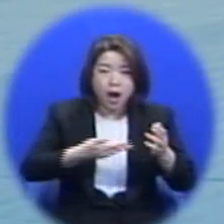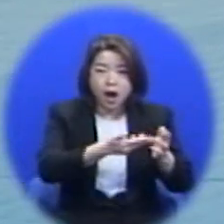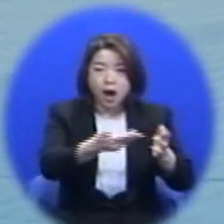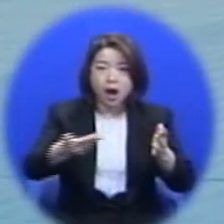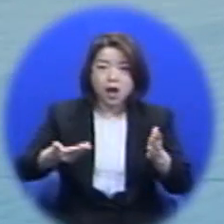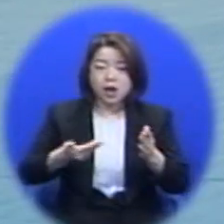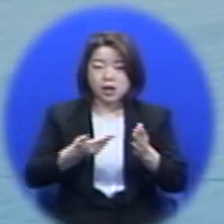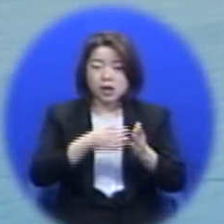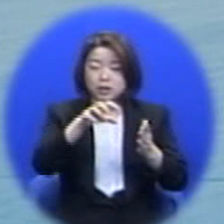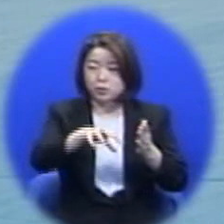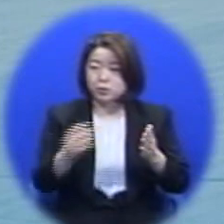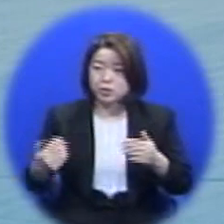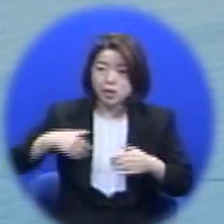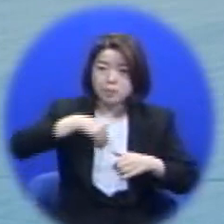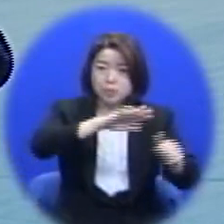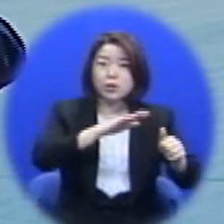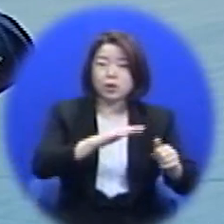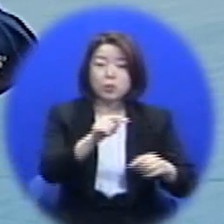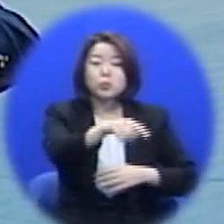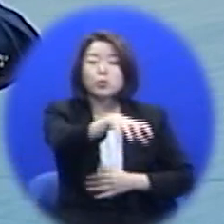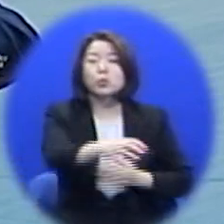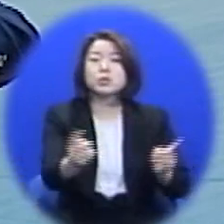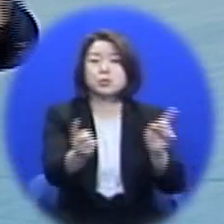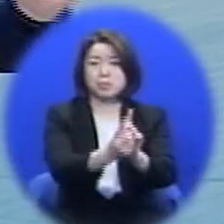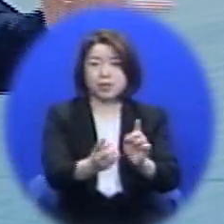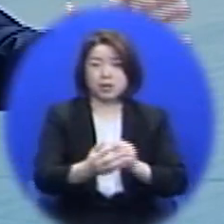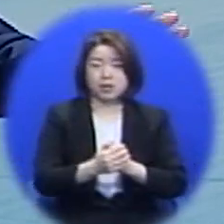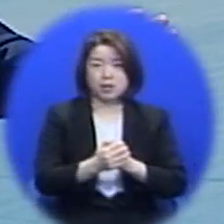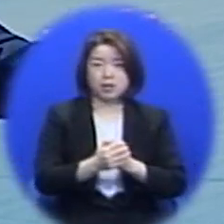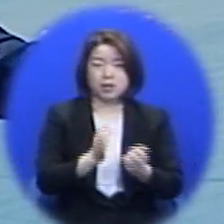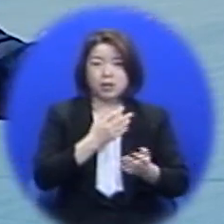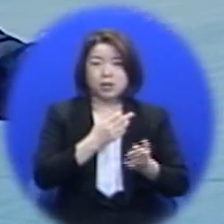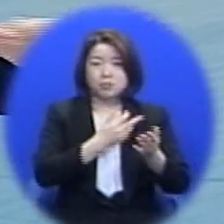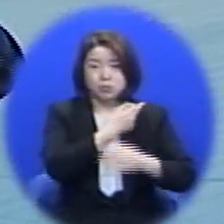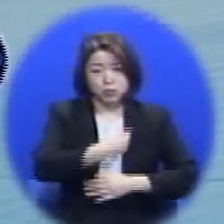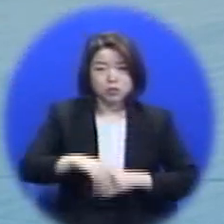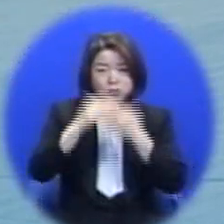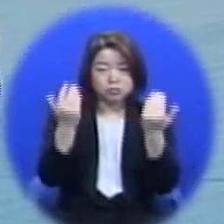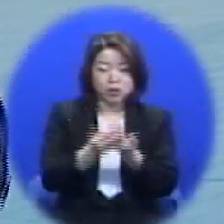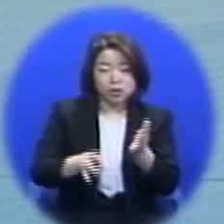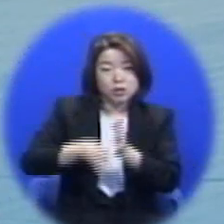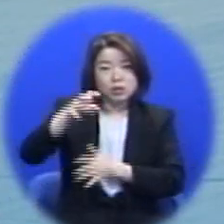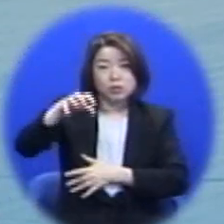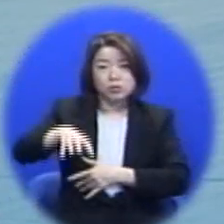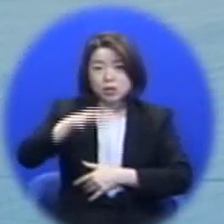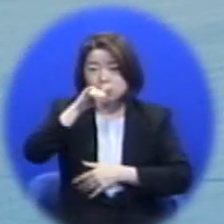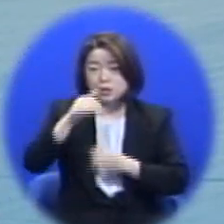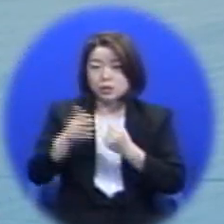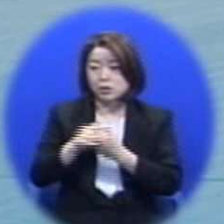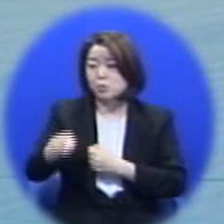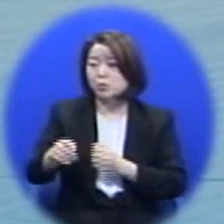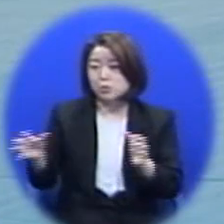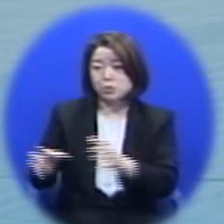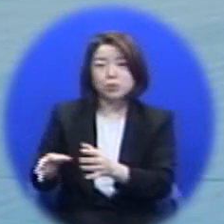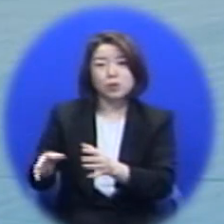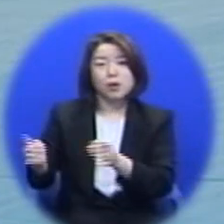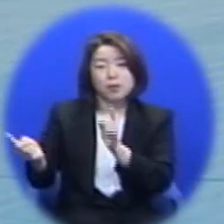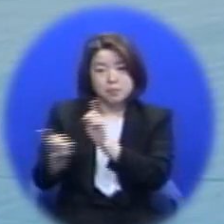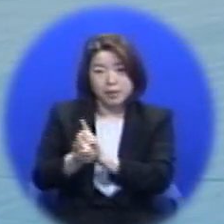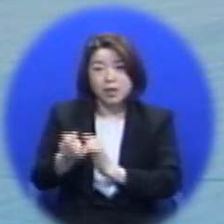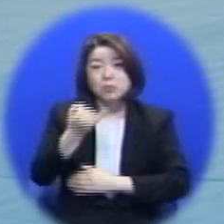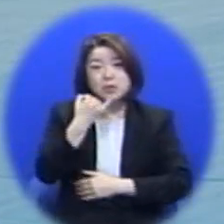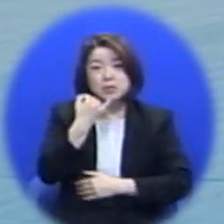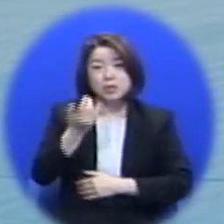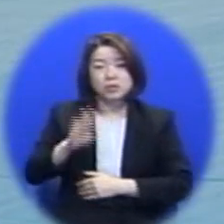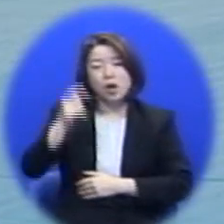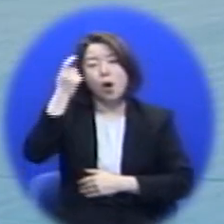갈릴리에서 만났어요. 아니 다 제자들도 예루살렘에 있으니 그냥 예루살렘에서 만나시면 되잖아요. 근데